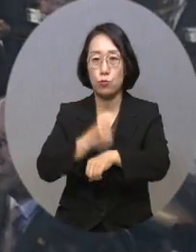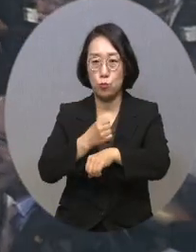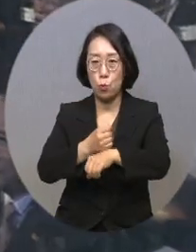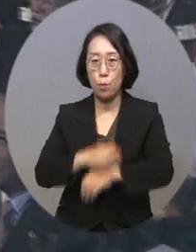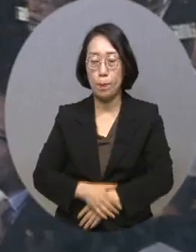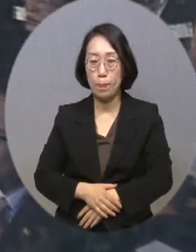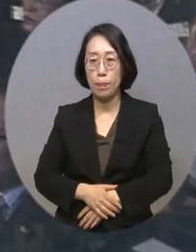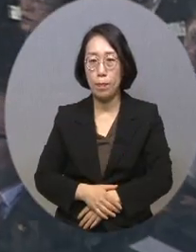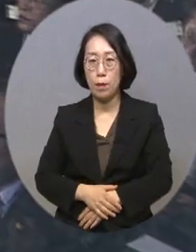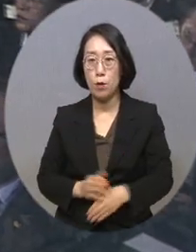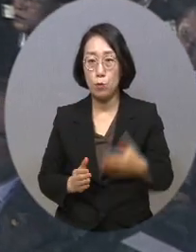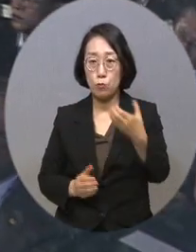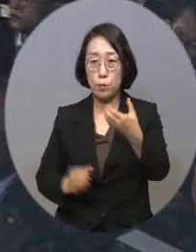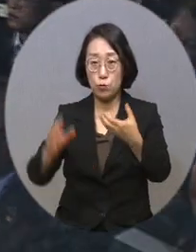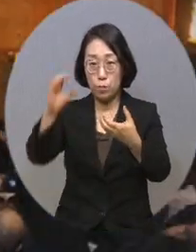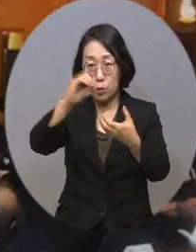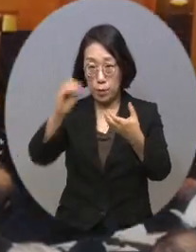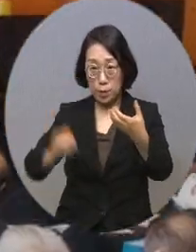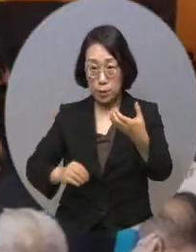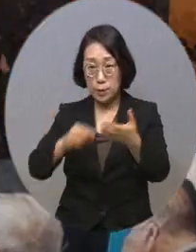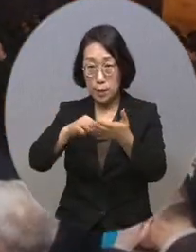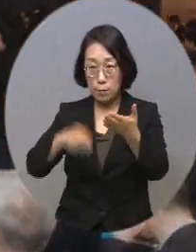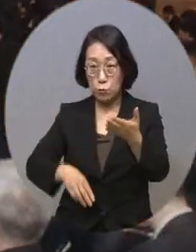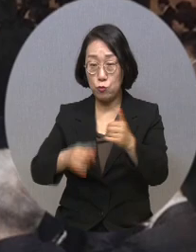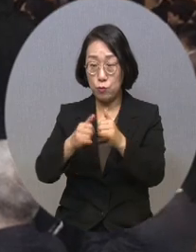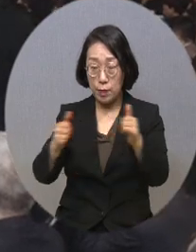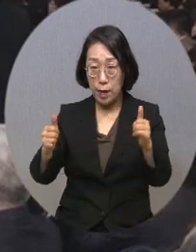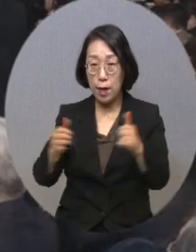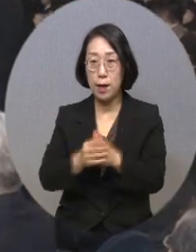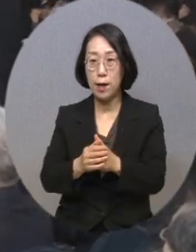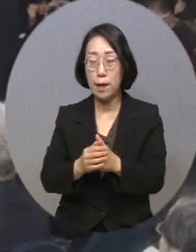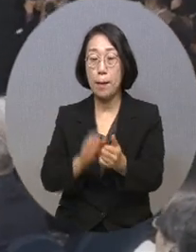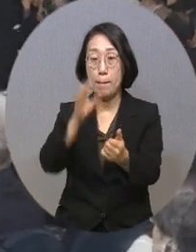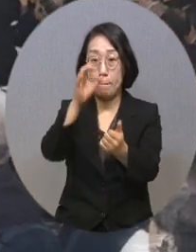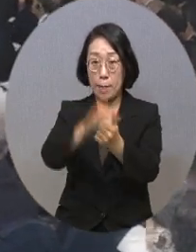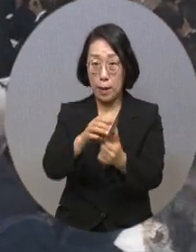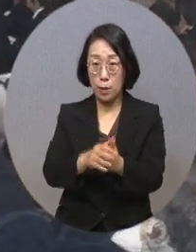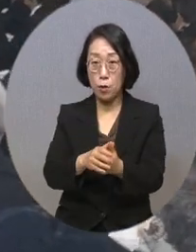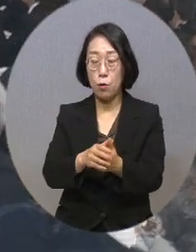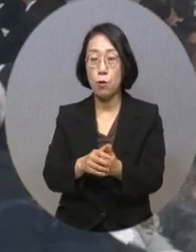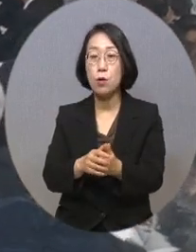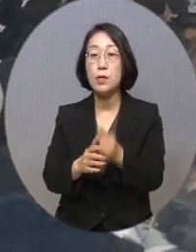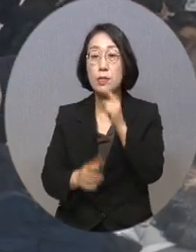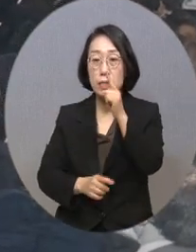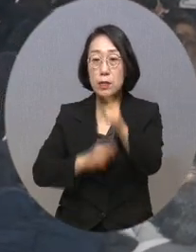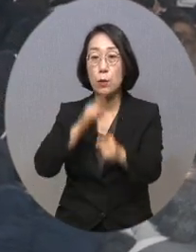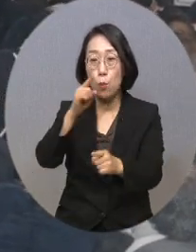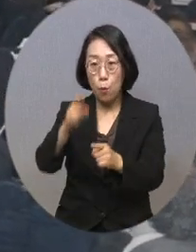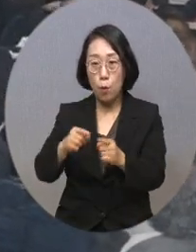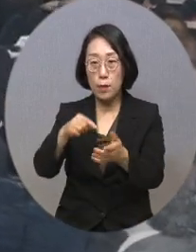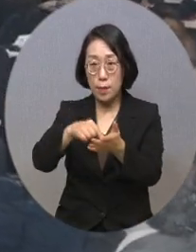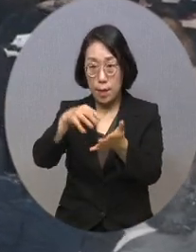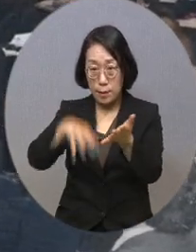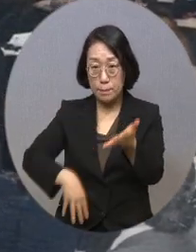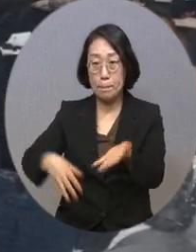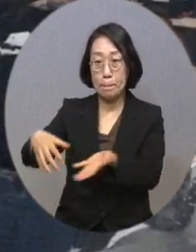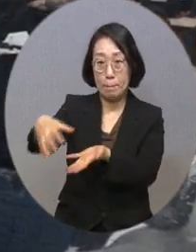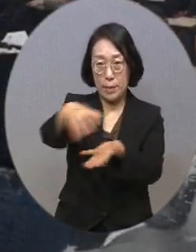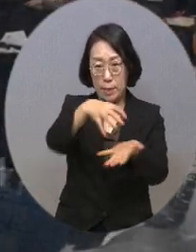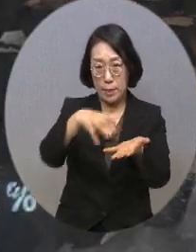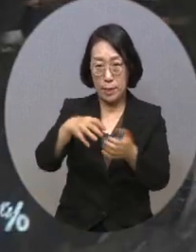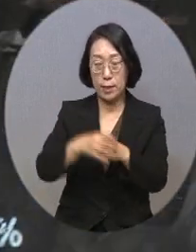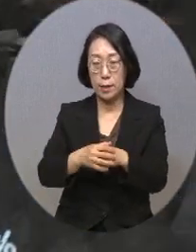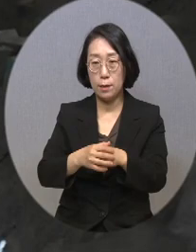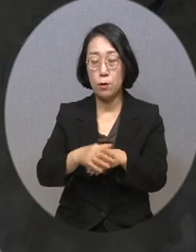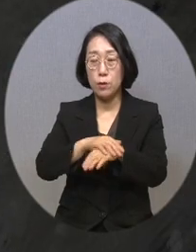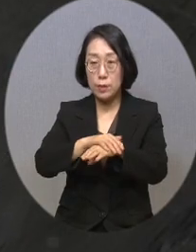총액의 99% 이상이 세무사들의 신고 대리 등 신고 납부에 의한 것으로 세무사들이 자진 신고